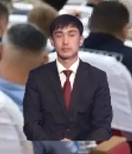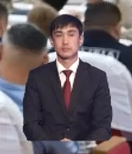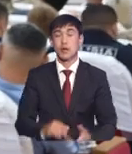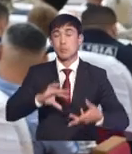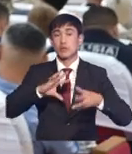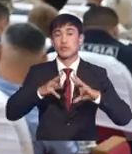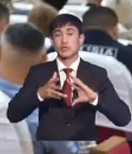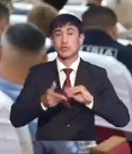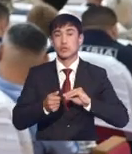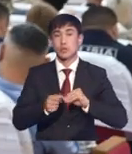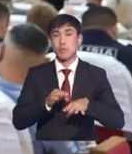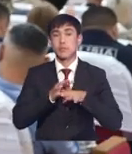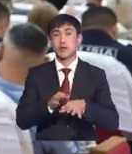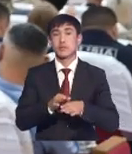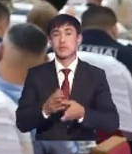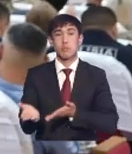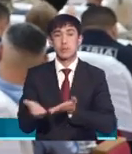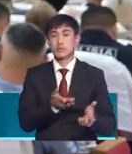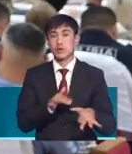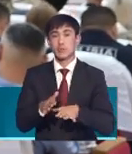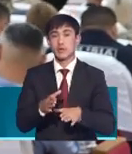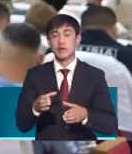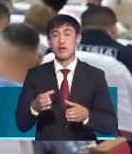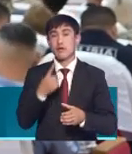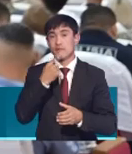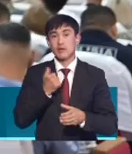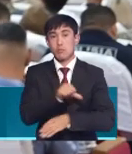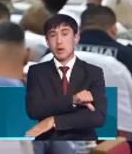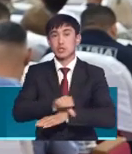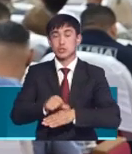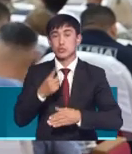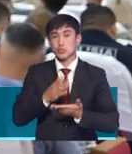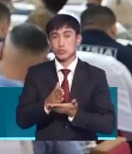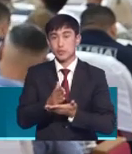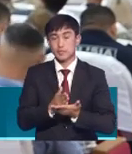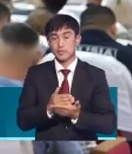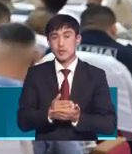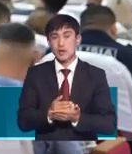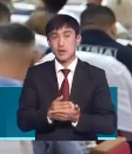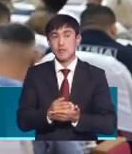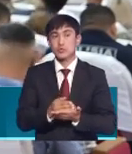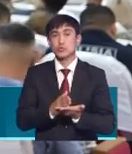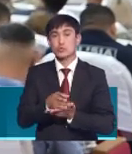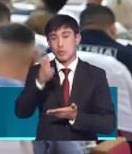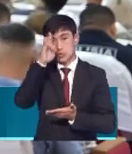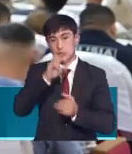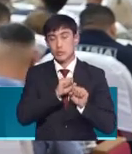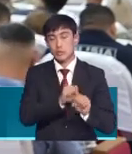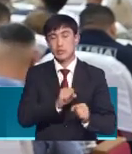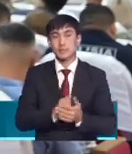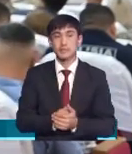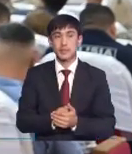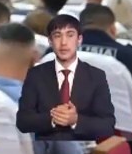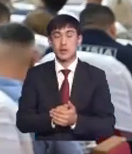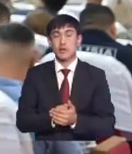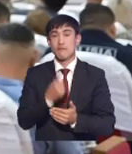Подводили итог проведения призывной кампании именно в ряды пограничной службы, в ряды службы государственной охраны, в